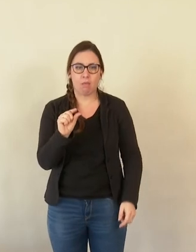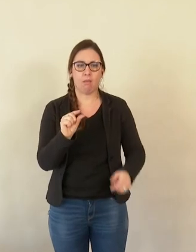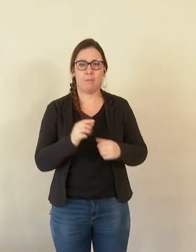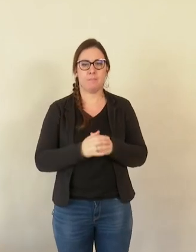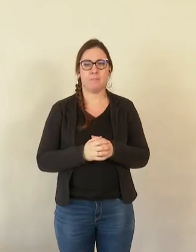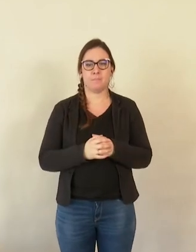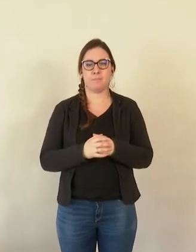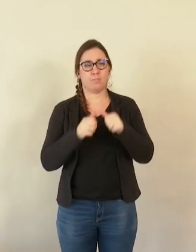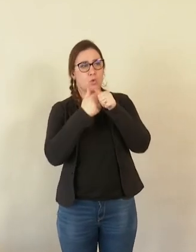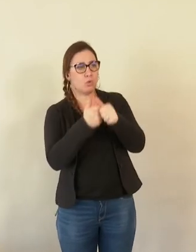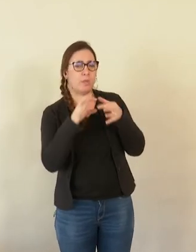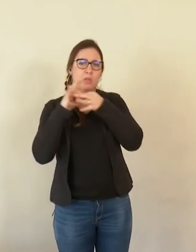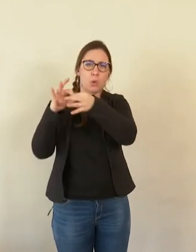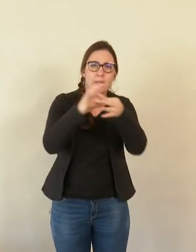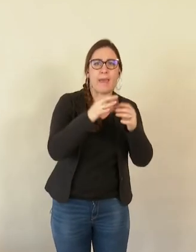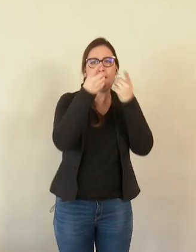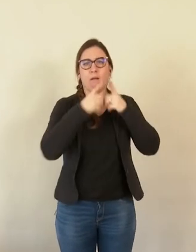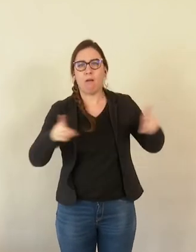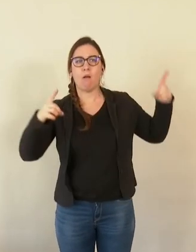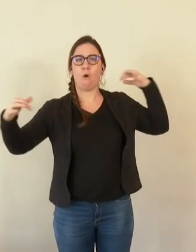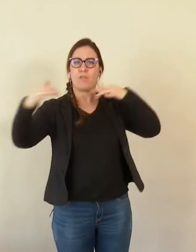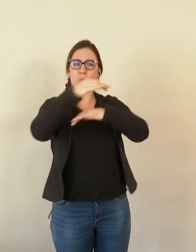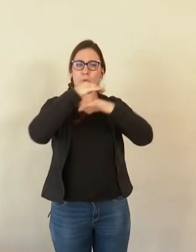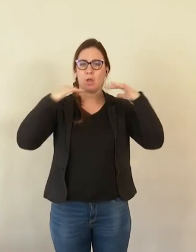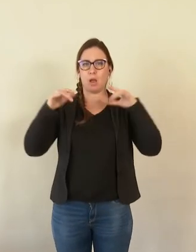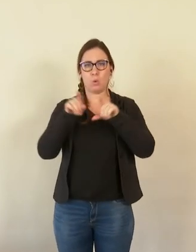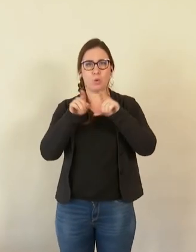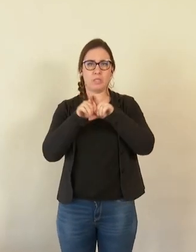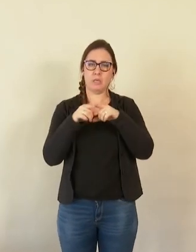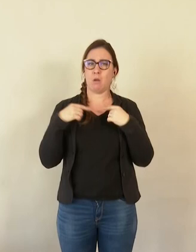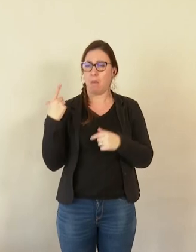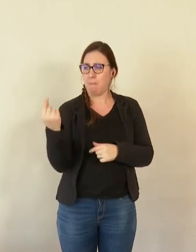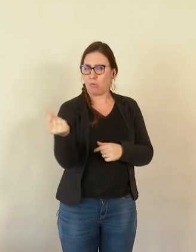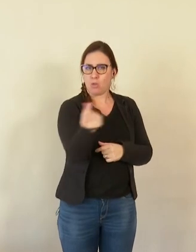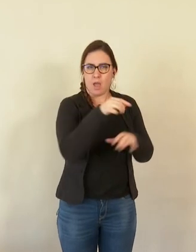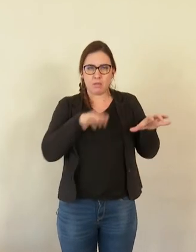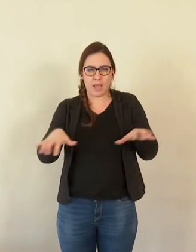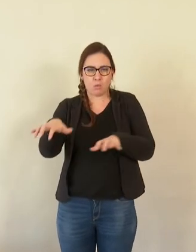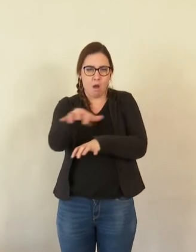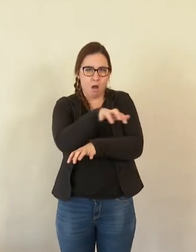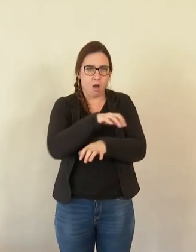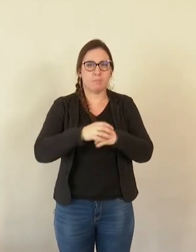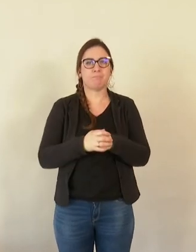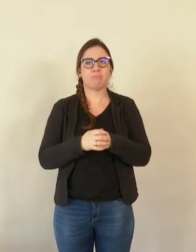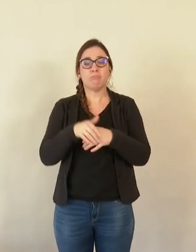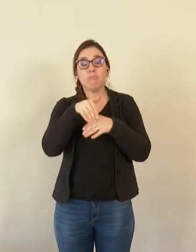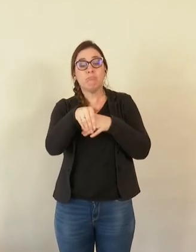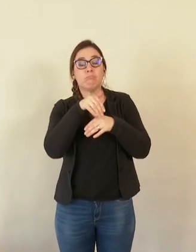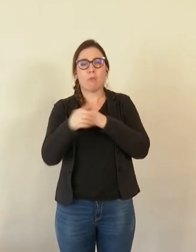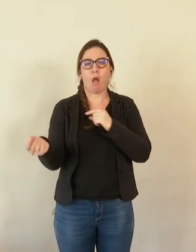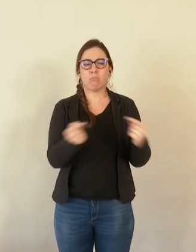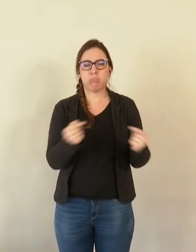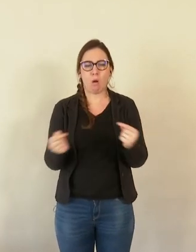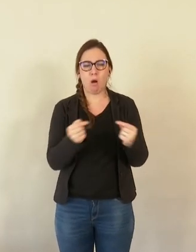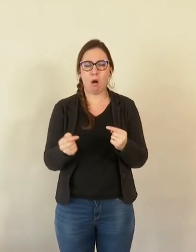environnemental solidaire démocratique tout en écoutant les acteurs du territoire nous aurons un débat dans ce conseil sur ce